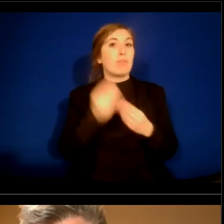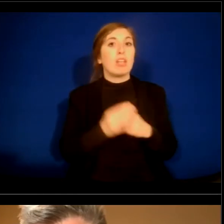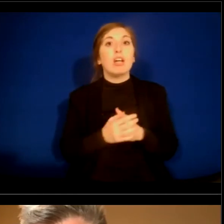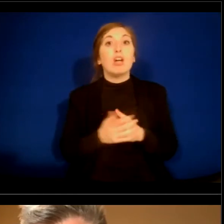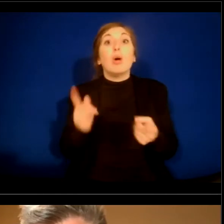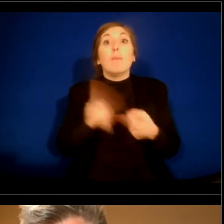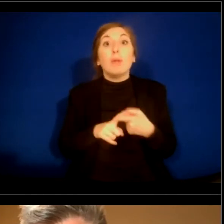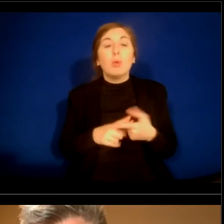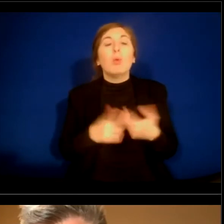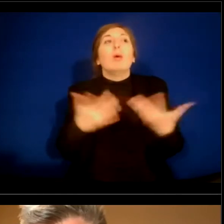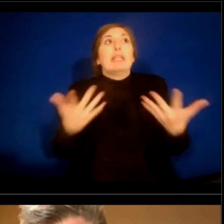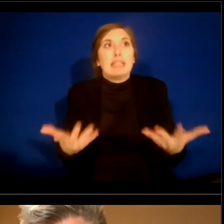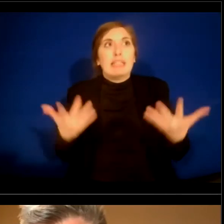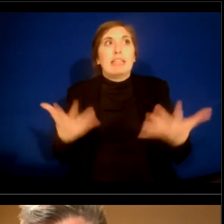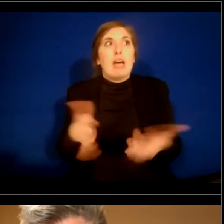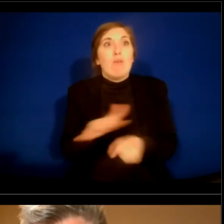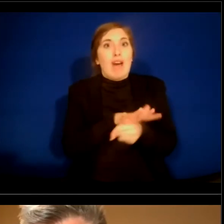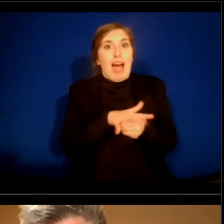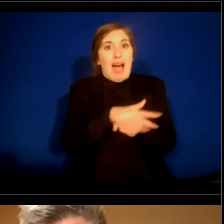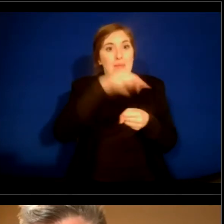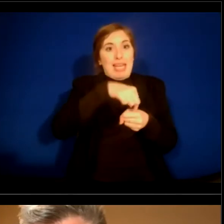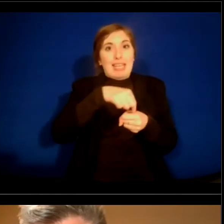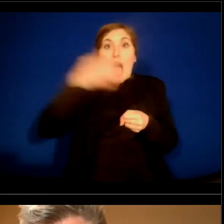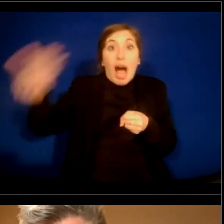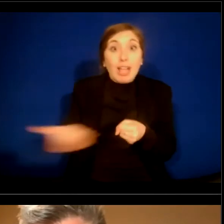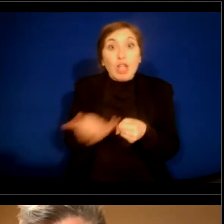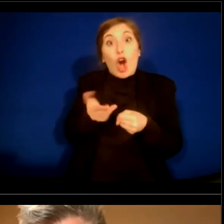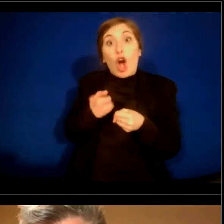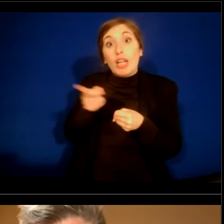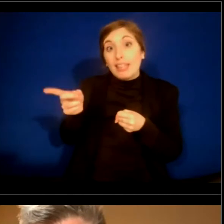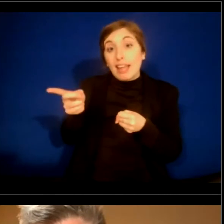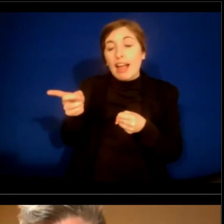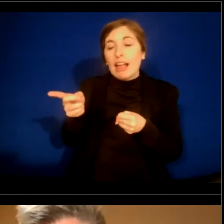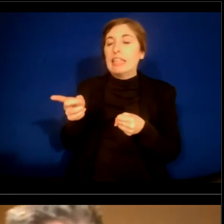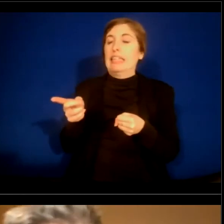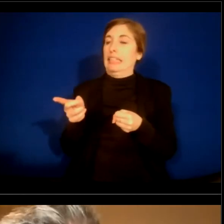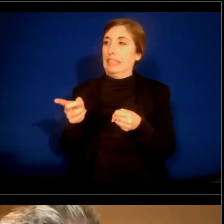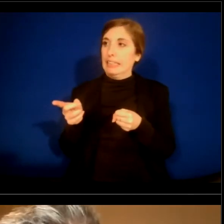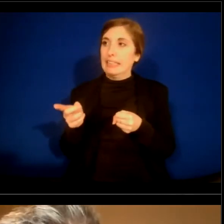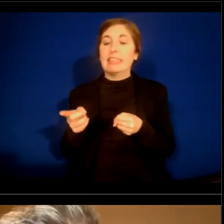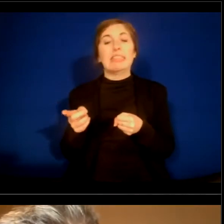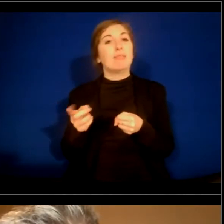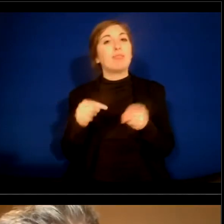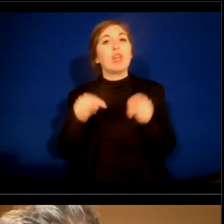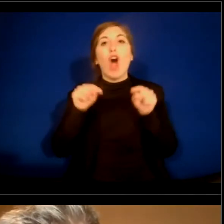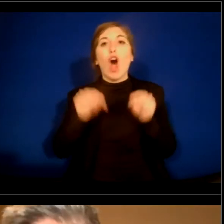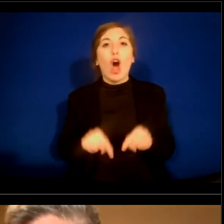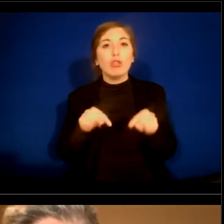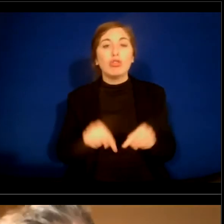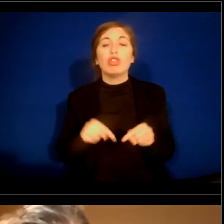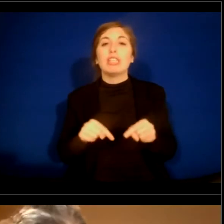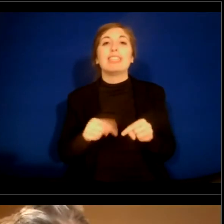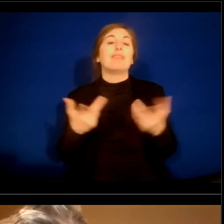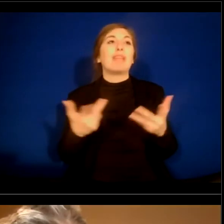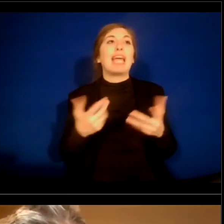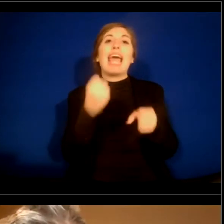accolgono, ecco, su questo, ripeto, non, ad oggi c'è un grazie da parte delle istituzioni, ma non